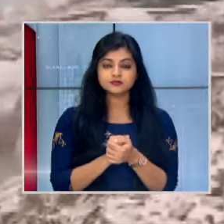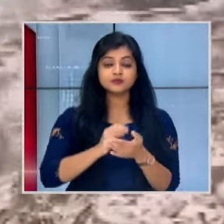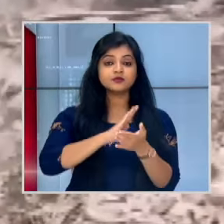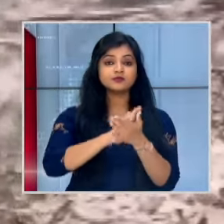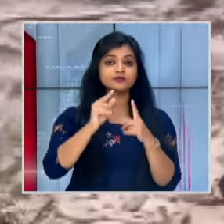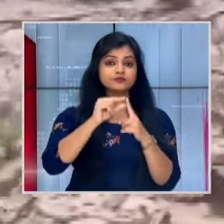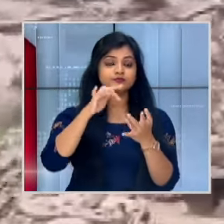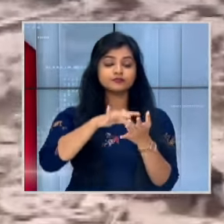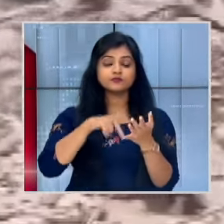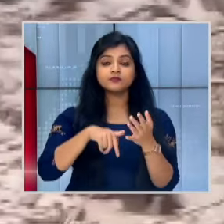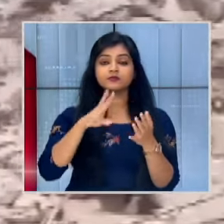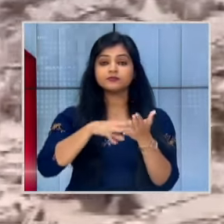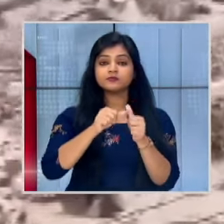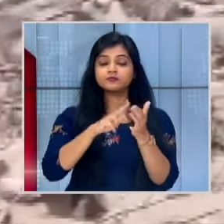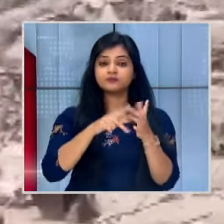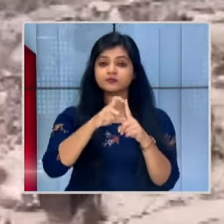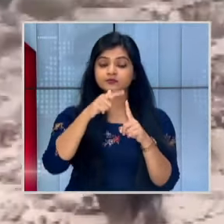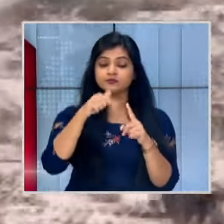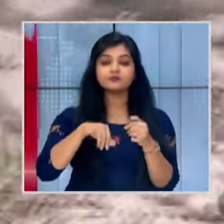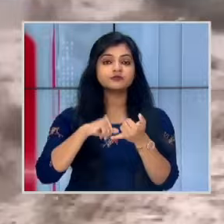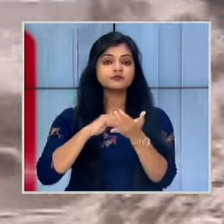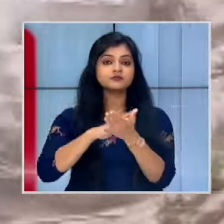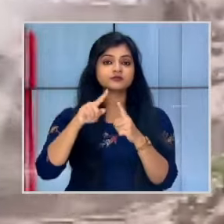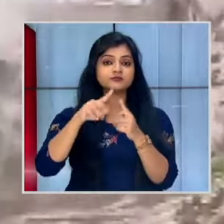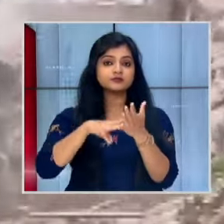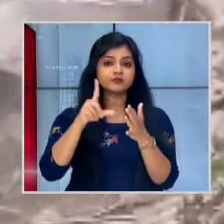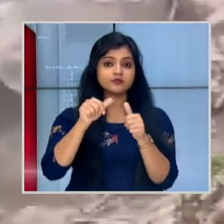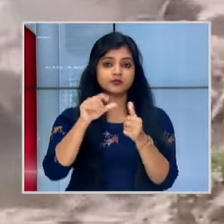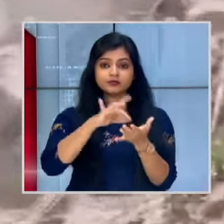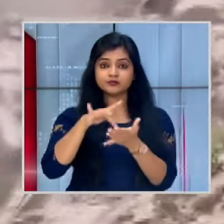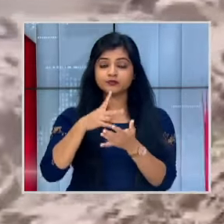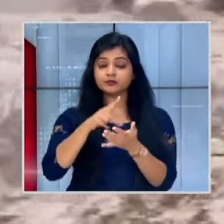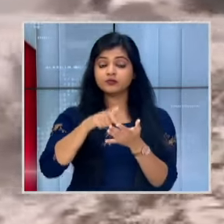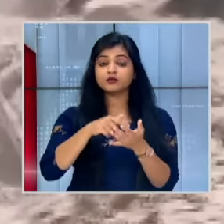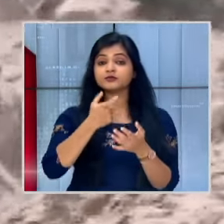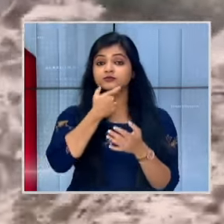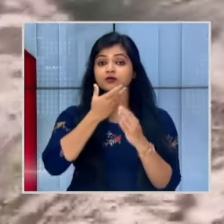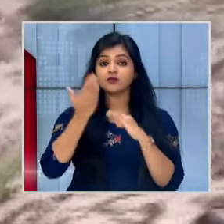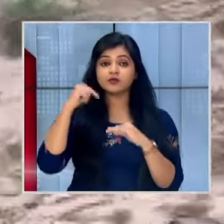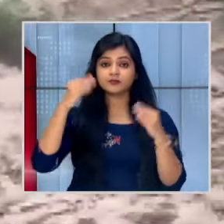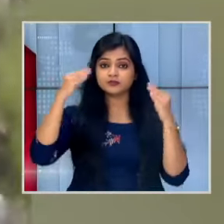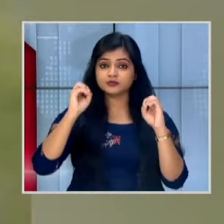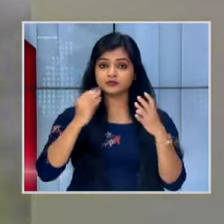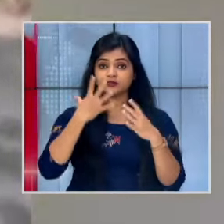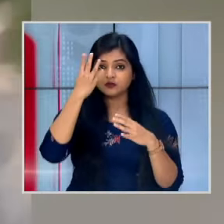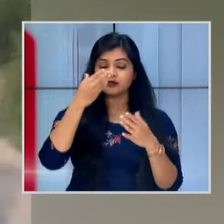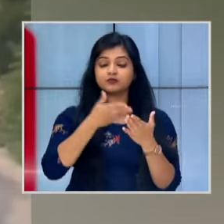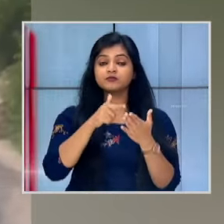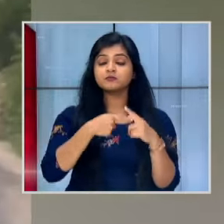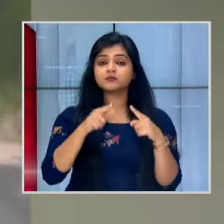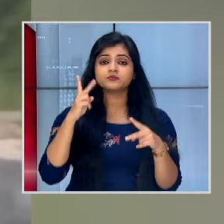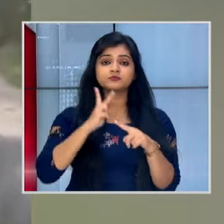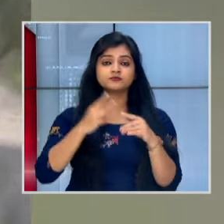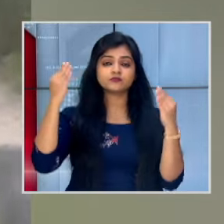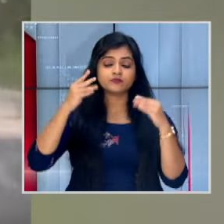ഹിമാചൽ പ്രദേശിലെ മണ്ഡി, ഷിംല എന്നിവിടങ്ങളിൽ ഞായറാഴ്ച രാത്രി ആരംഭിച്ച മഴ ഇപ്പോഴും അതീവ രൂക്ഷമായി തുടരുകയാണ്.